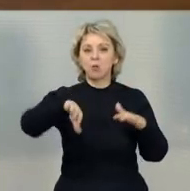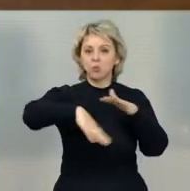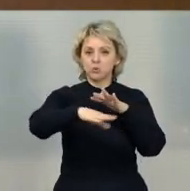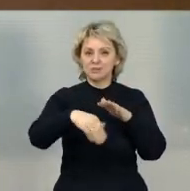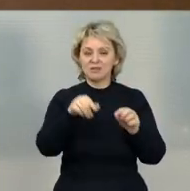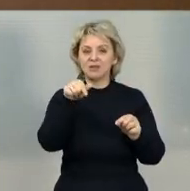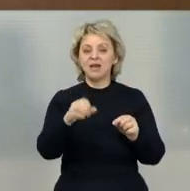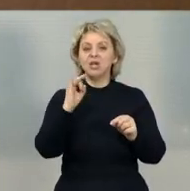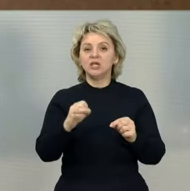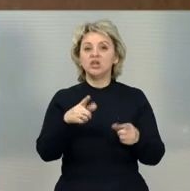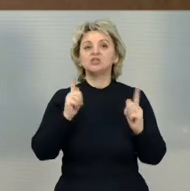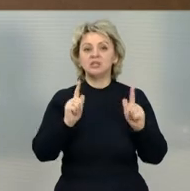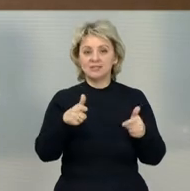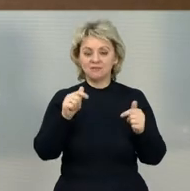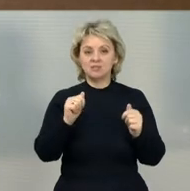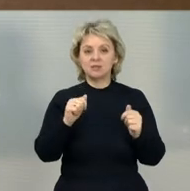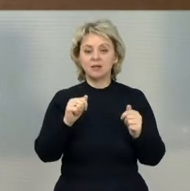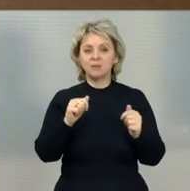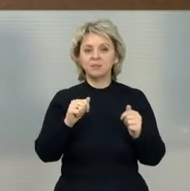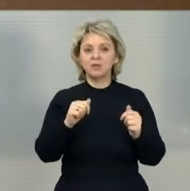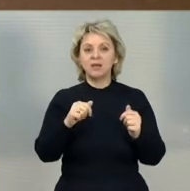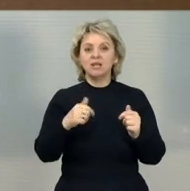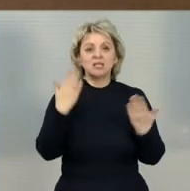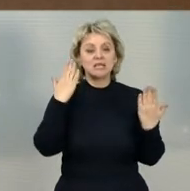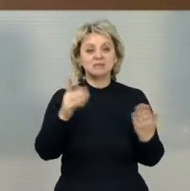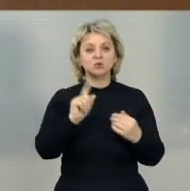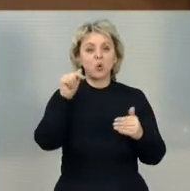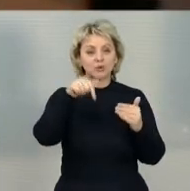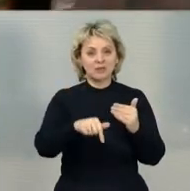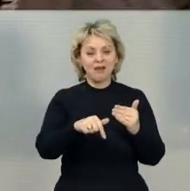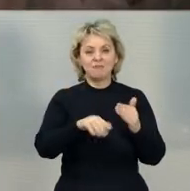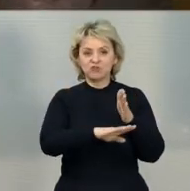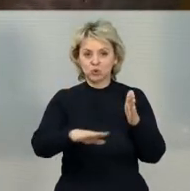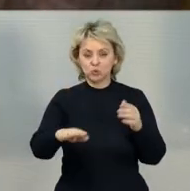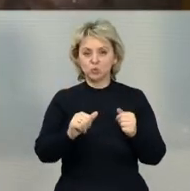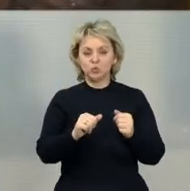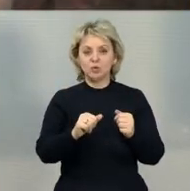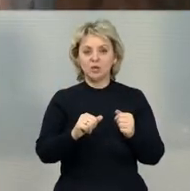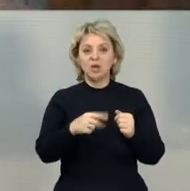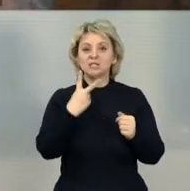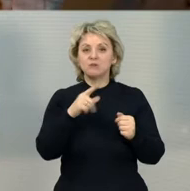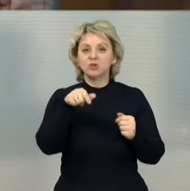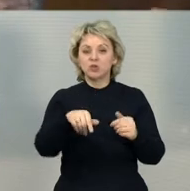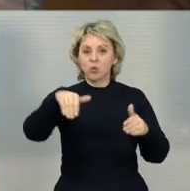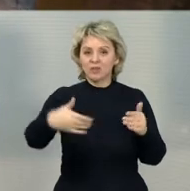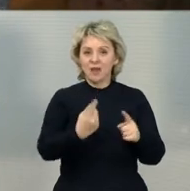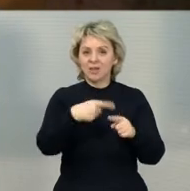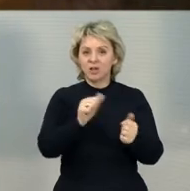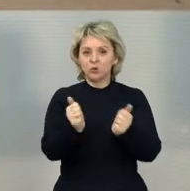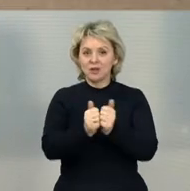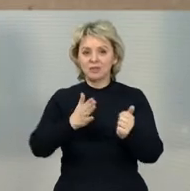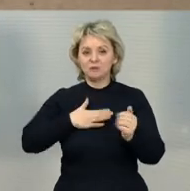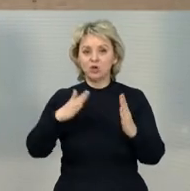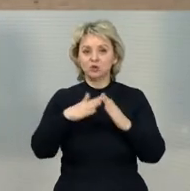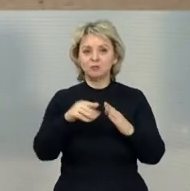И просто действительно неизвестно, что там внизу. Судя по той яме, которая возле нашего